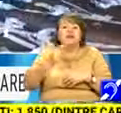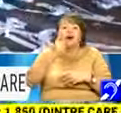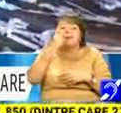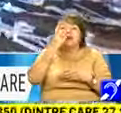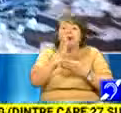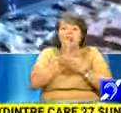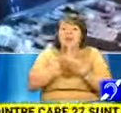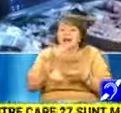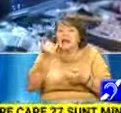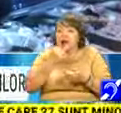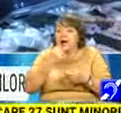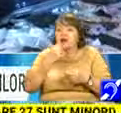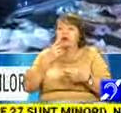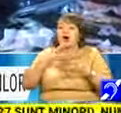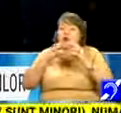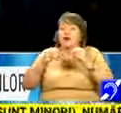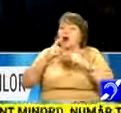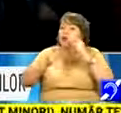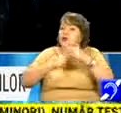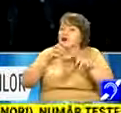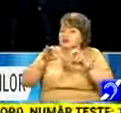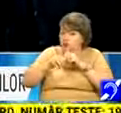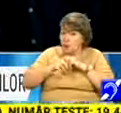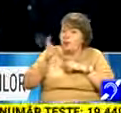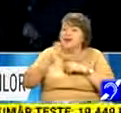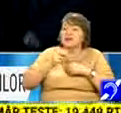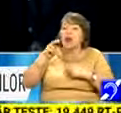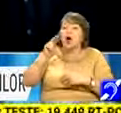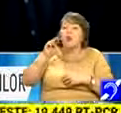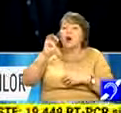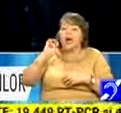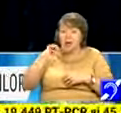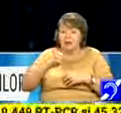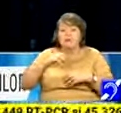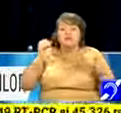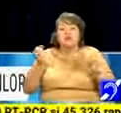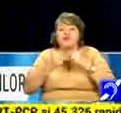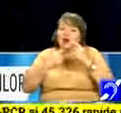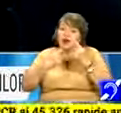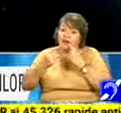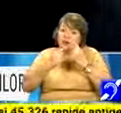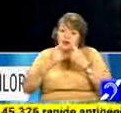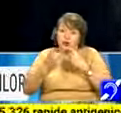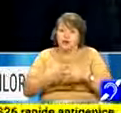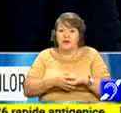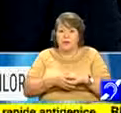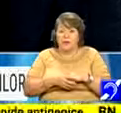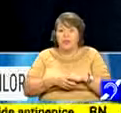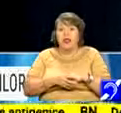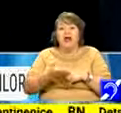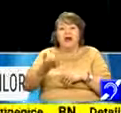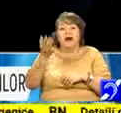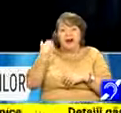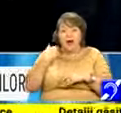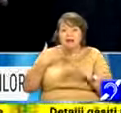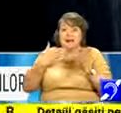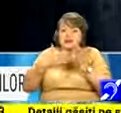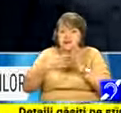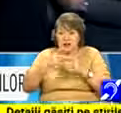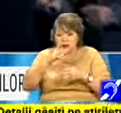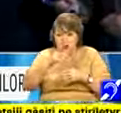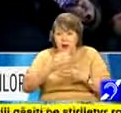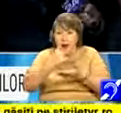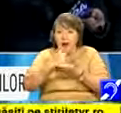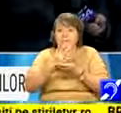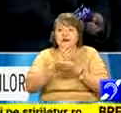care România urmează să o primească. Drept urmare, se încearcă negocierea acestui domeniu înainte de a se ajunge la